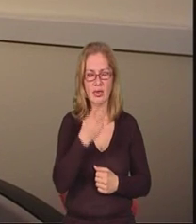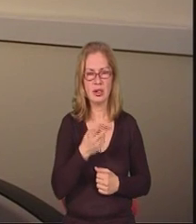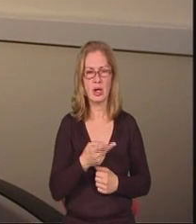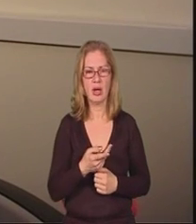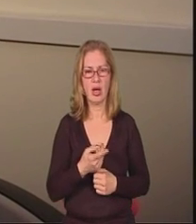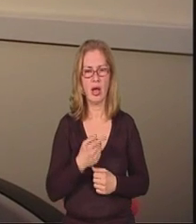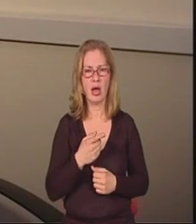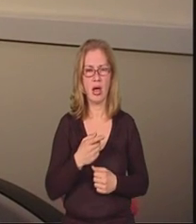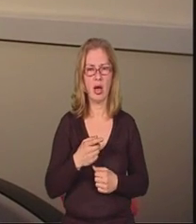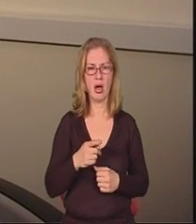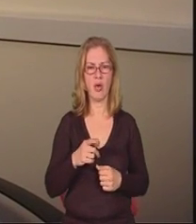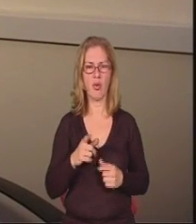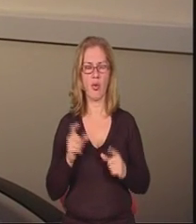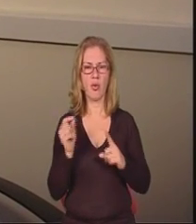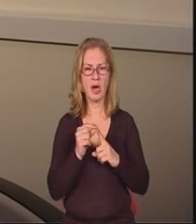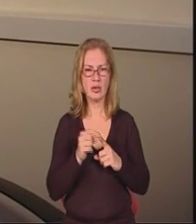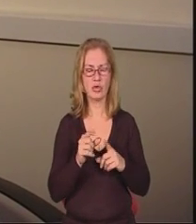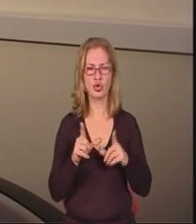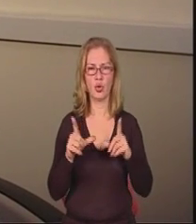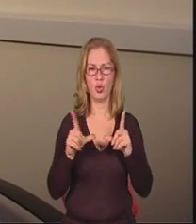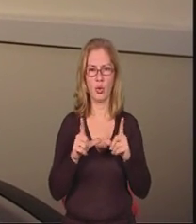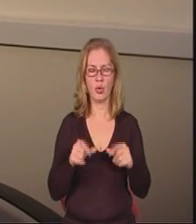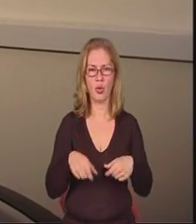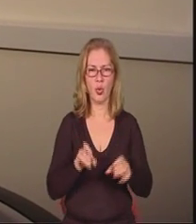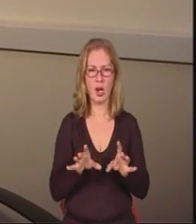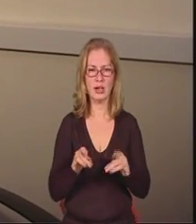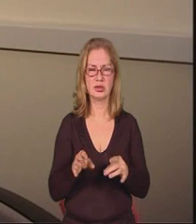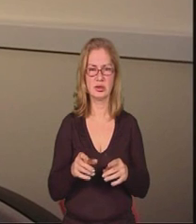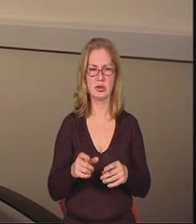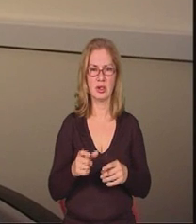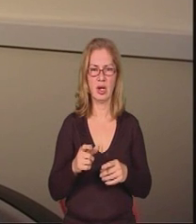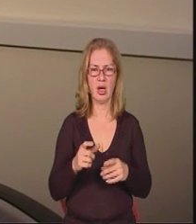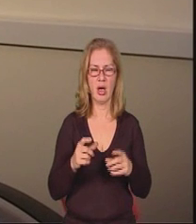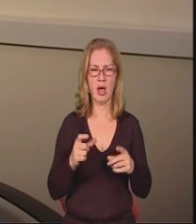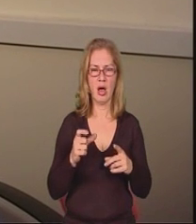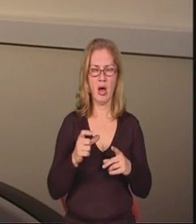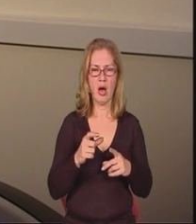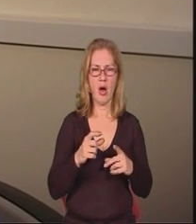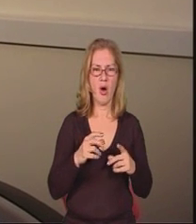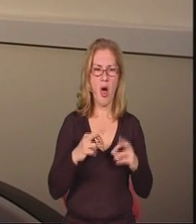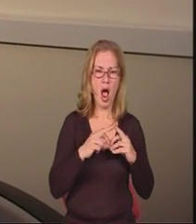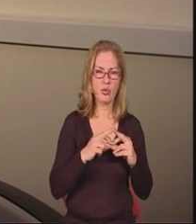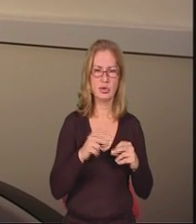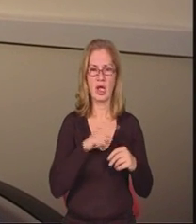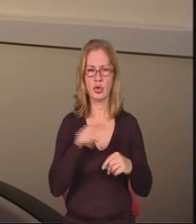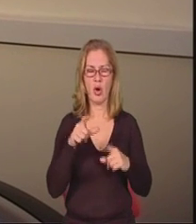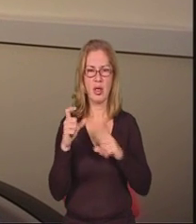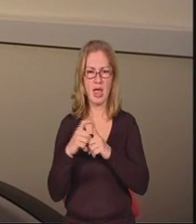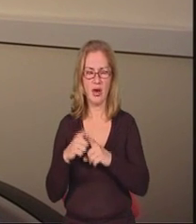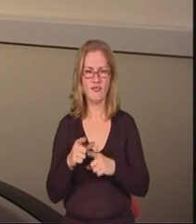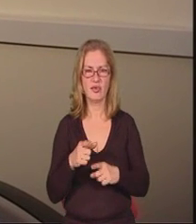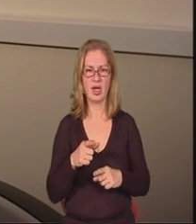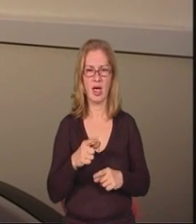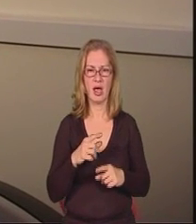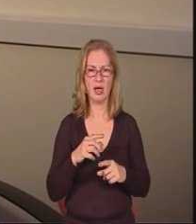pojasnim da su izvršeni radovi na deonici Privrednikove ulice u dužini od 700 metara od Albusa do Delfija i